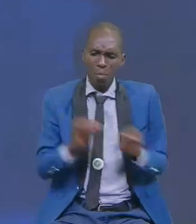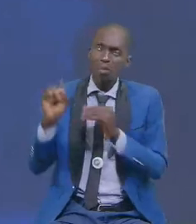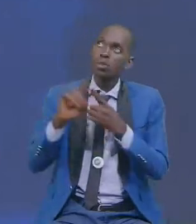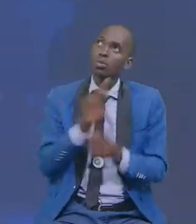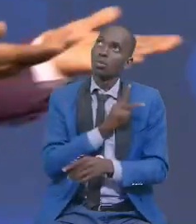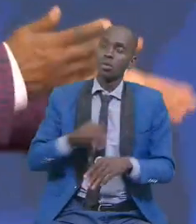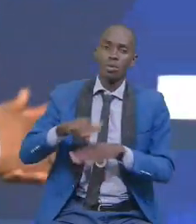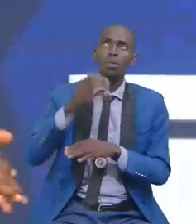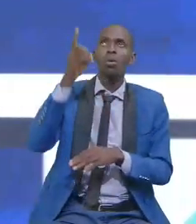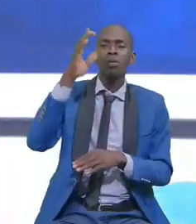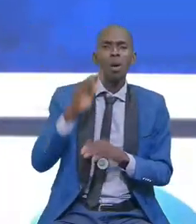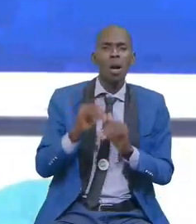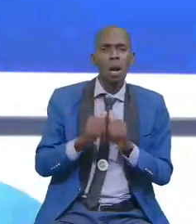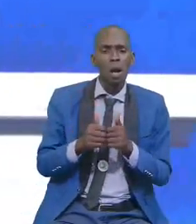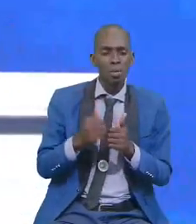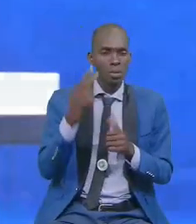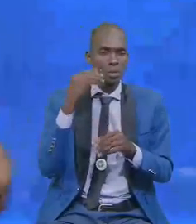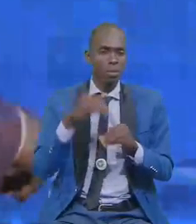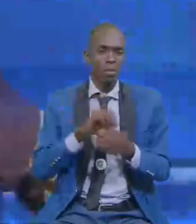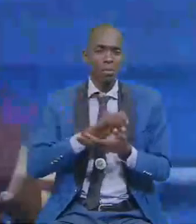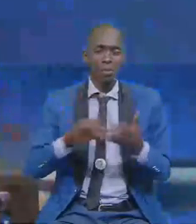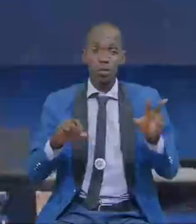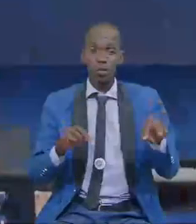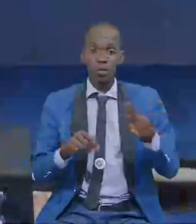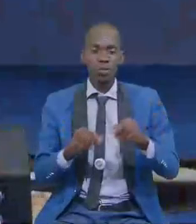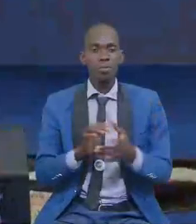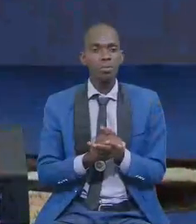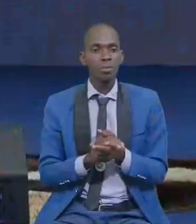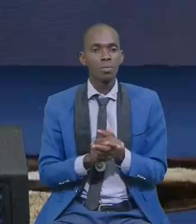Dieu? Verset 22 là-bas.